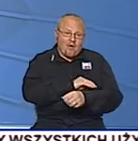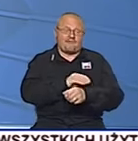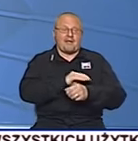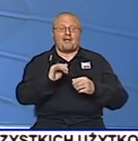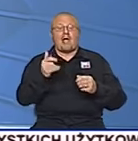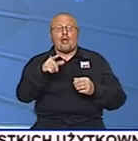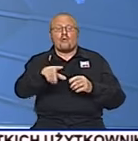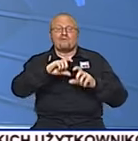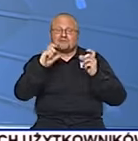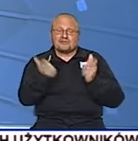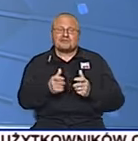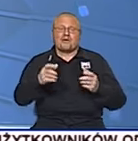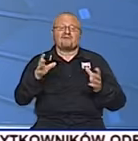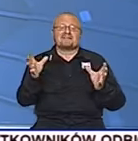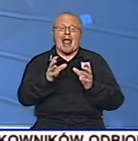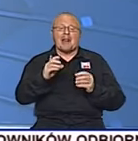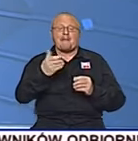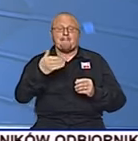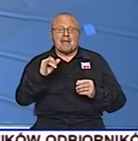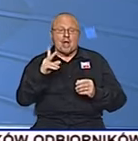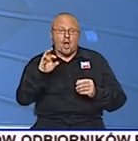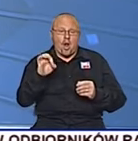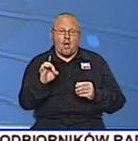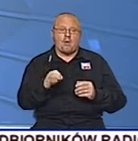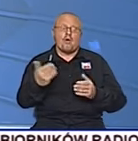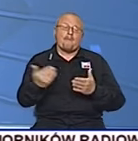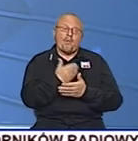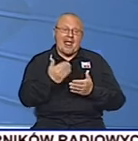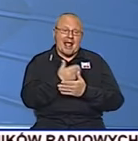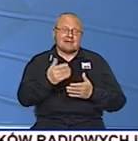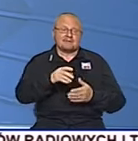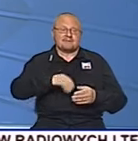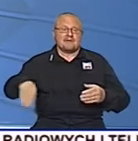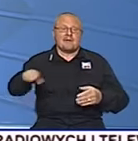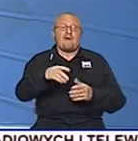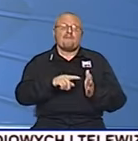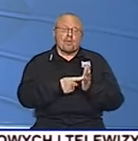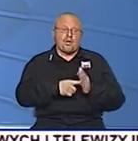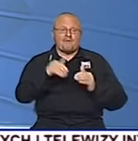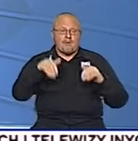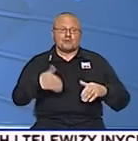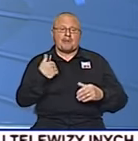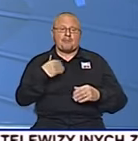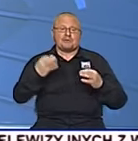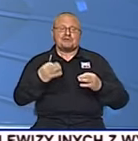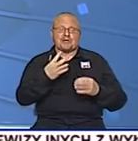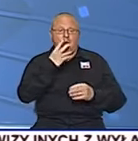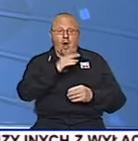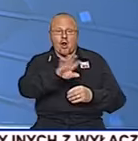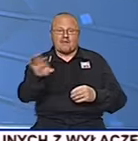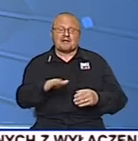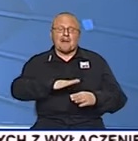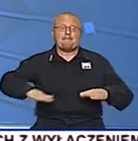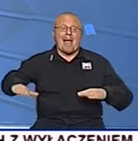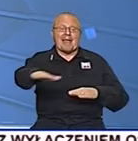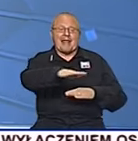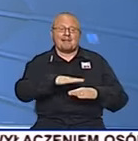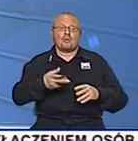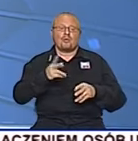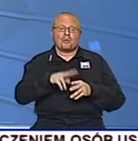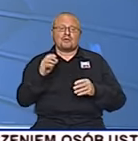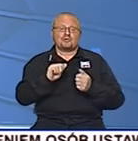mikro, wykonane sprawnymi rękami modelarzy kolejowych. W Piotrkowie można było dziś oglądać makiety, których autorami są amatorzy modelarstwa z